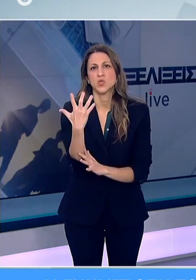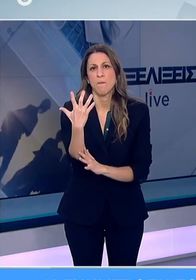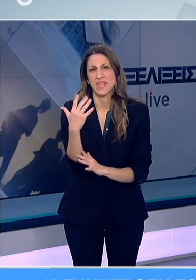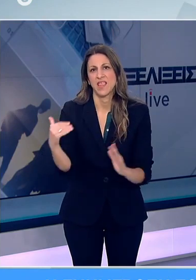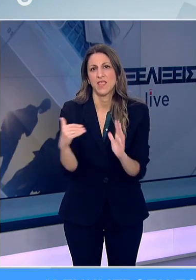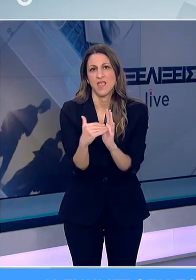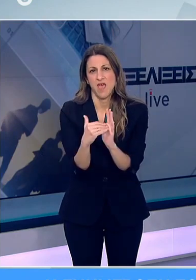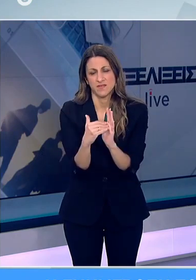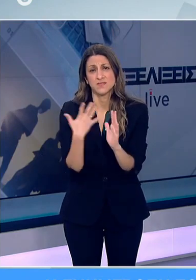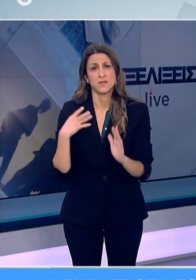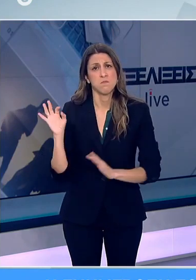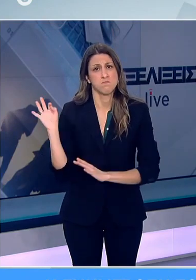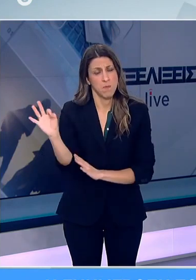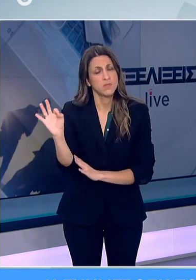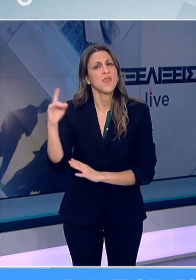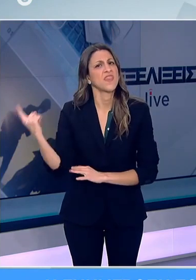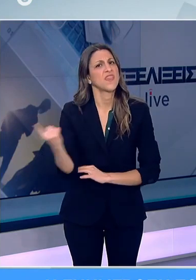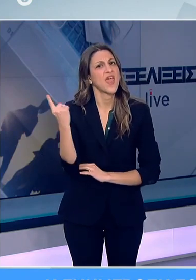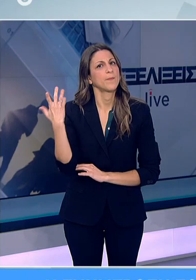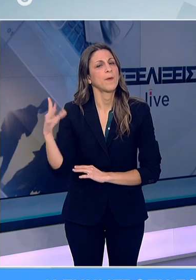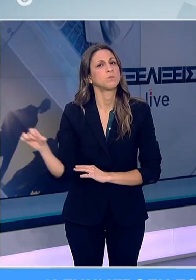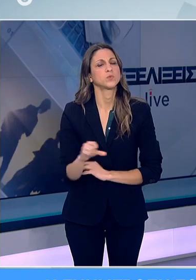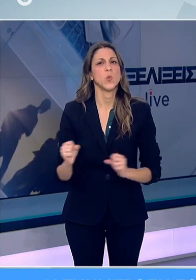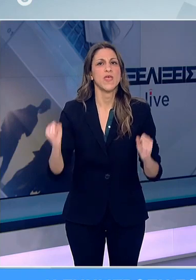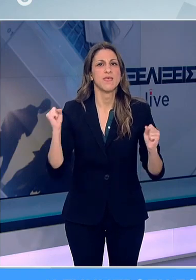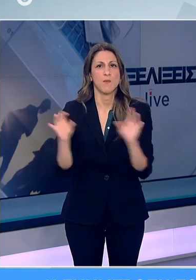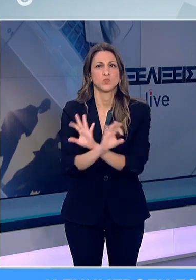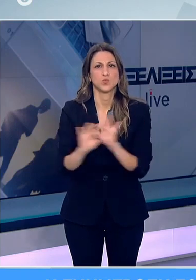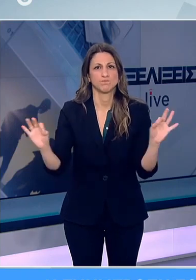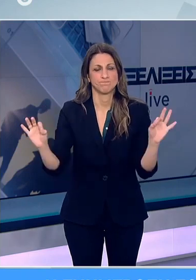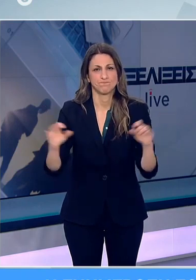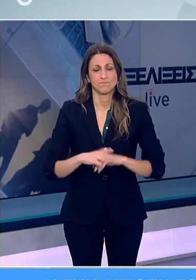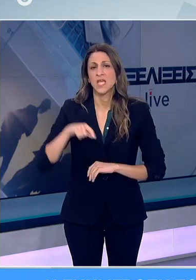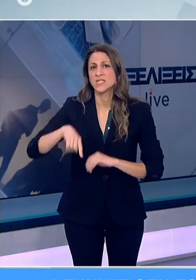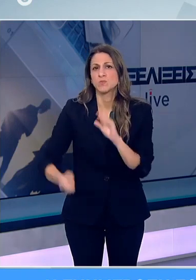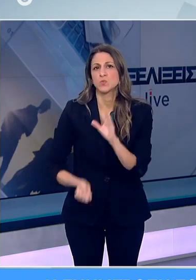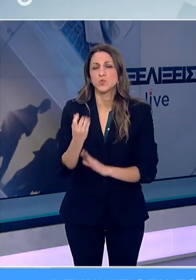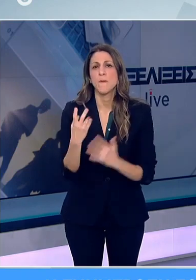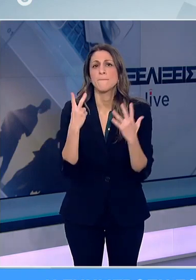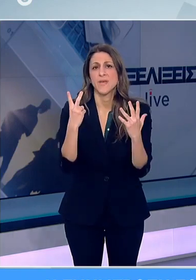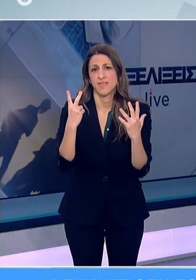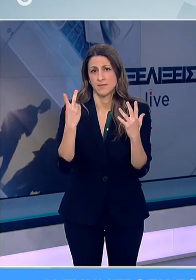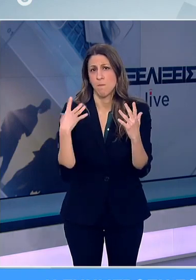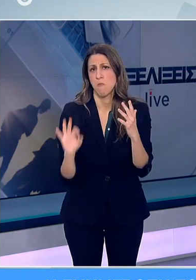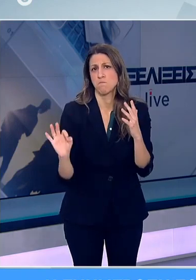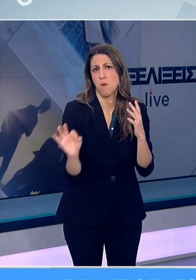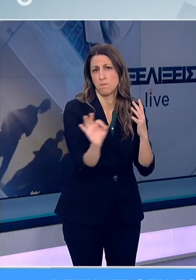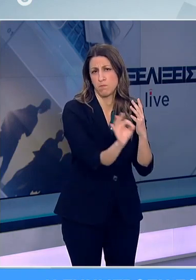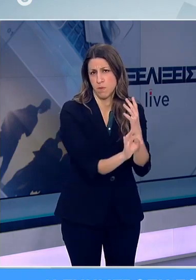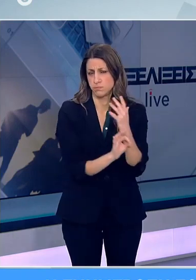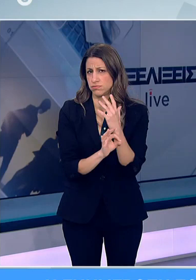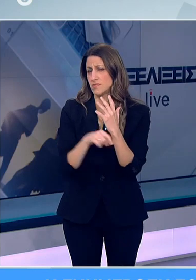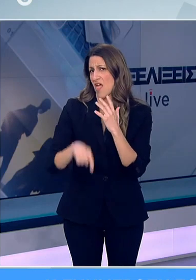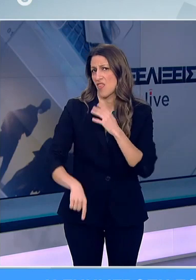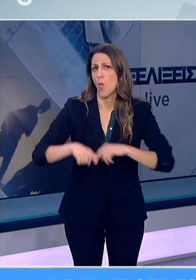συνάνθρωποι μας που ενώ μολύνθηκαν από τον ιό ανέρωσαν και έγιναν καλά. Σήμερα ανακοινώνουμε 7 νέα κρούσματα του νέου